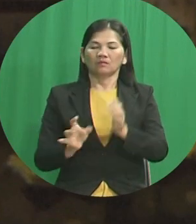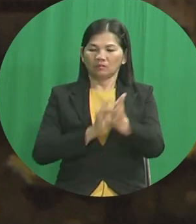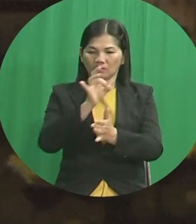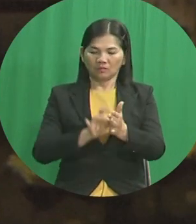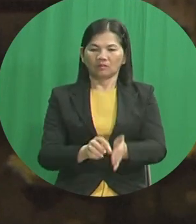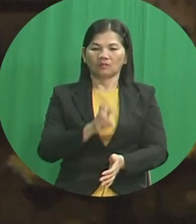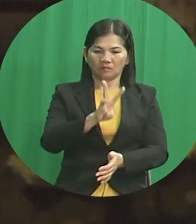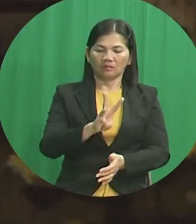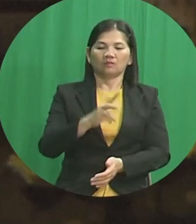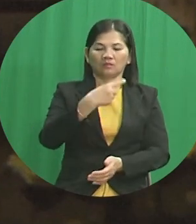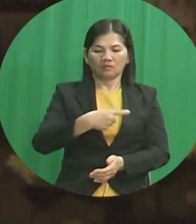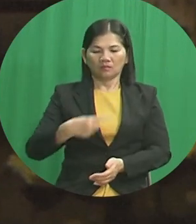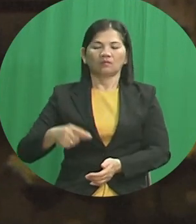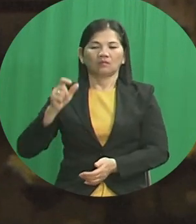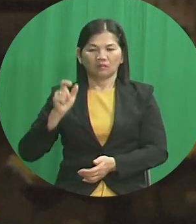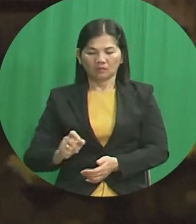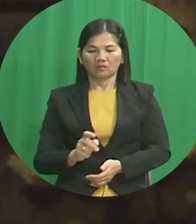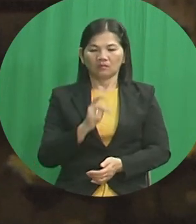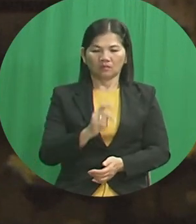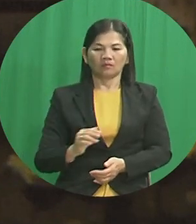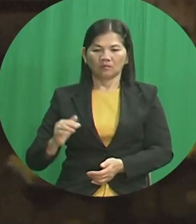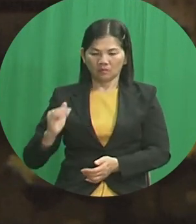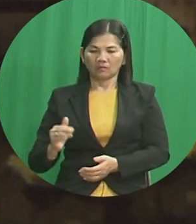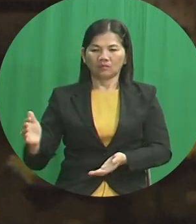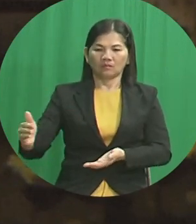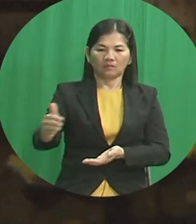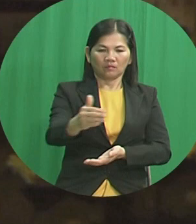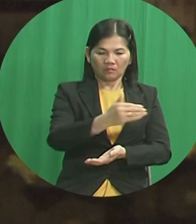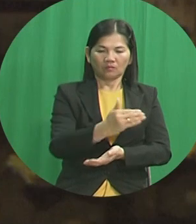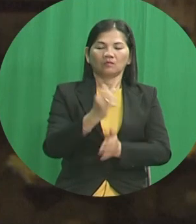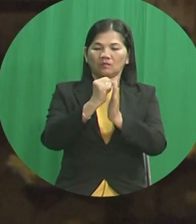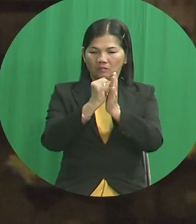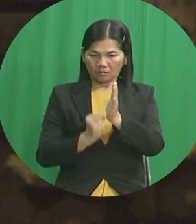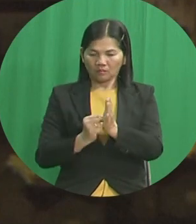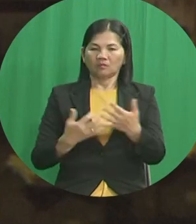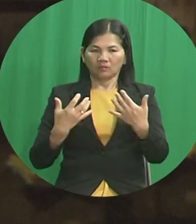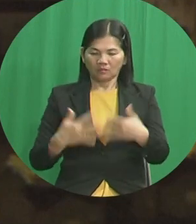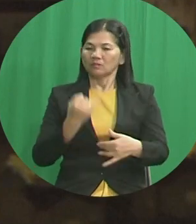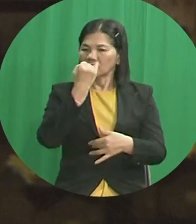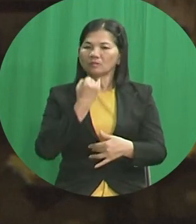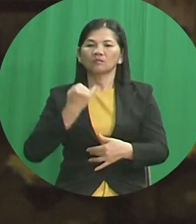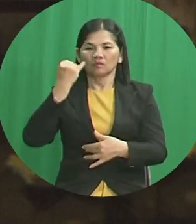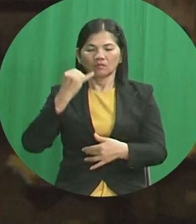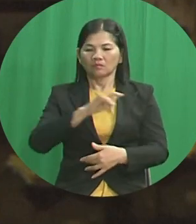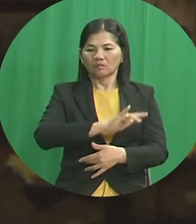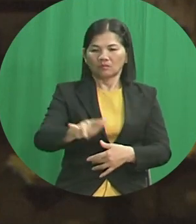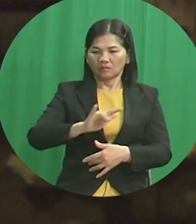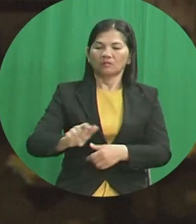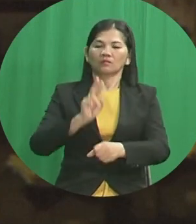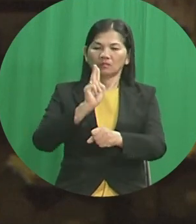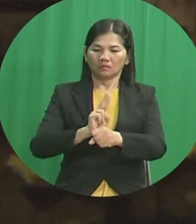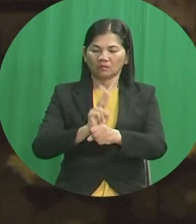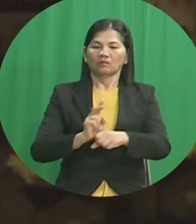ន3,300,000នាក់នៅកាសាជាច្រើនត្រូវបានប្រមូលផ្ដុំនៅភាគខាងត្បូងបន្ទាប់ពីអ៊ីស្រាអែលបានបញ្ជាឲ្យជនស៊ីវិ